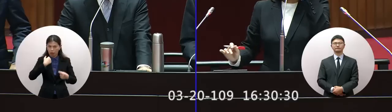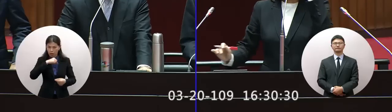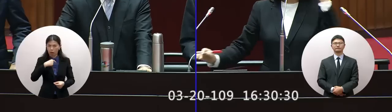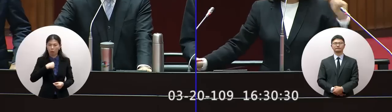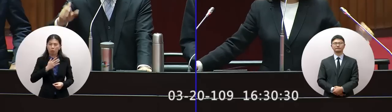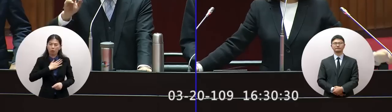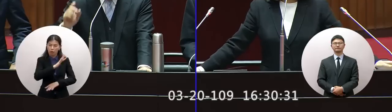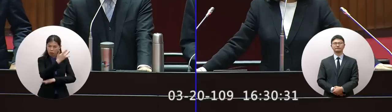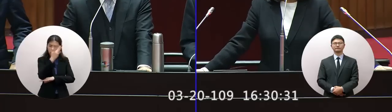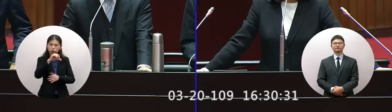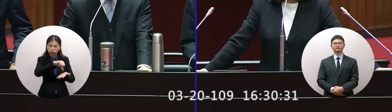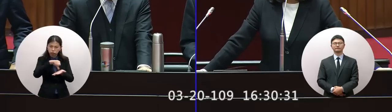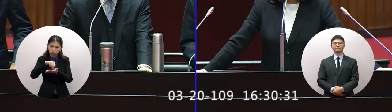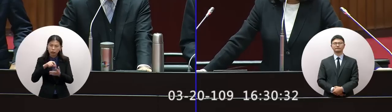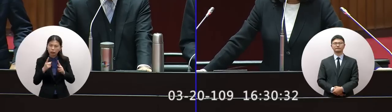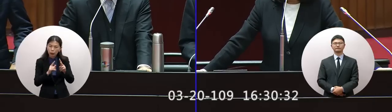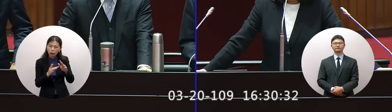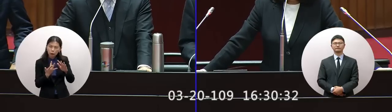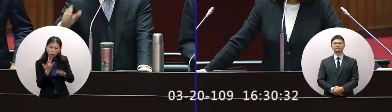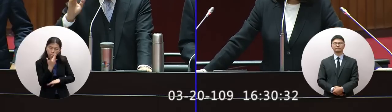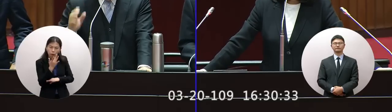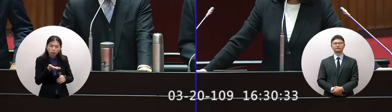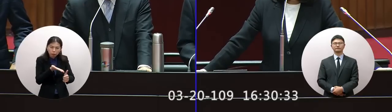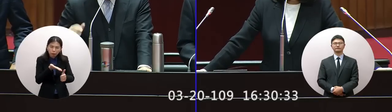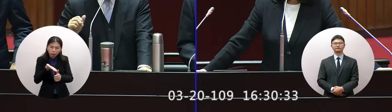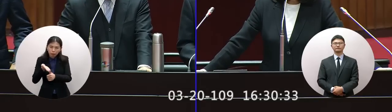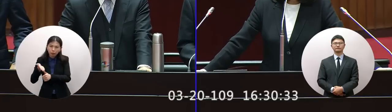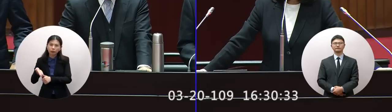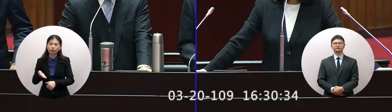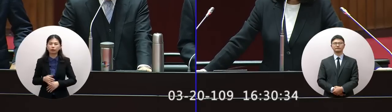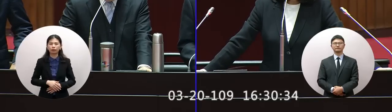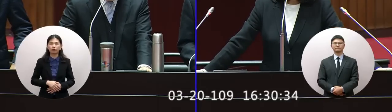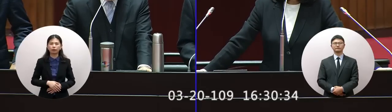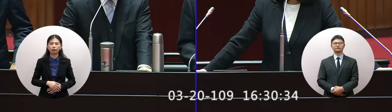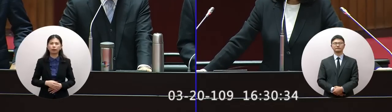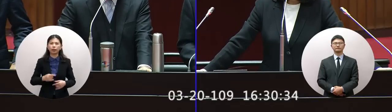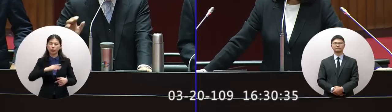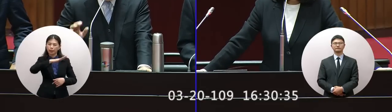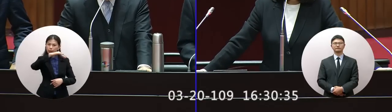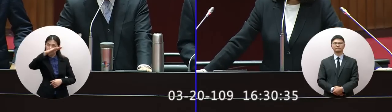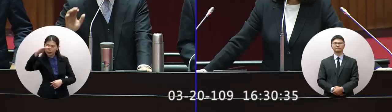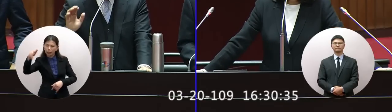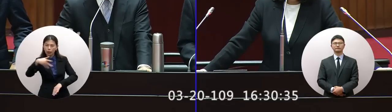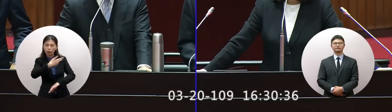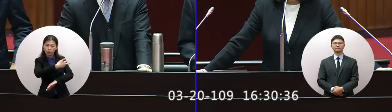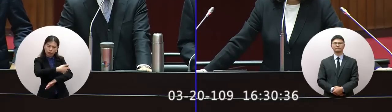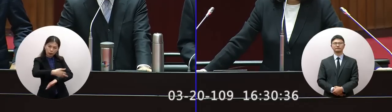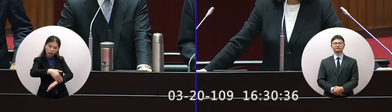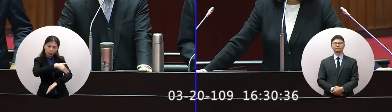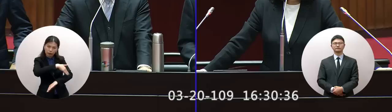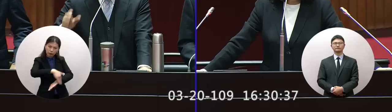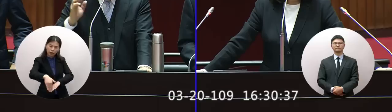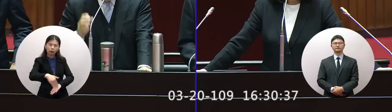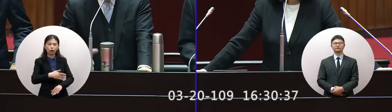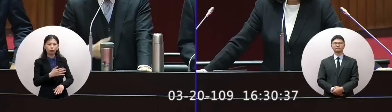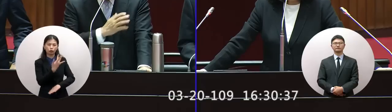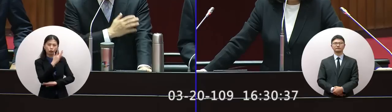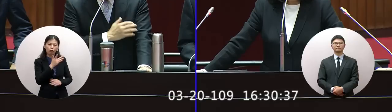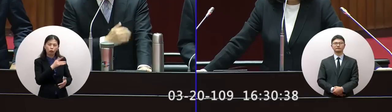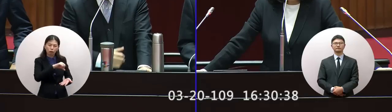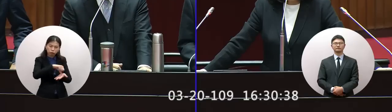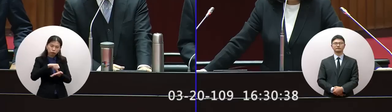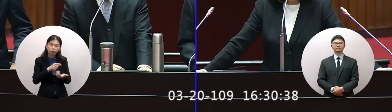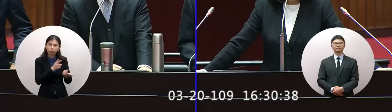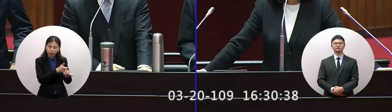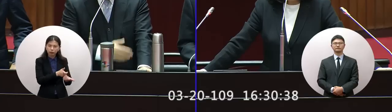树木，要从小树种起，特别在山巅水湄种四地四种。我也